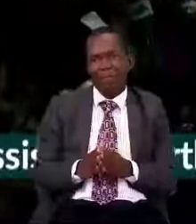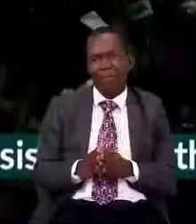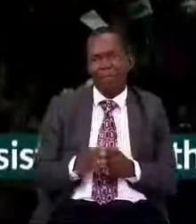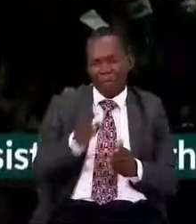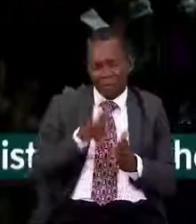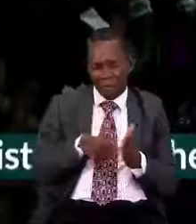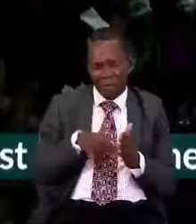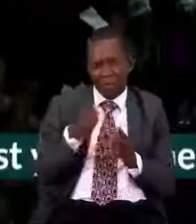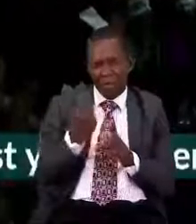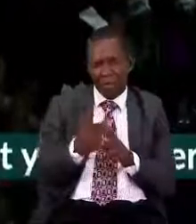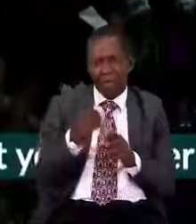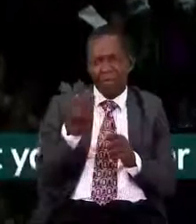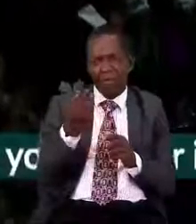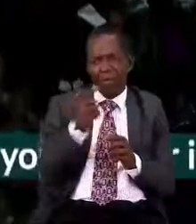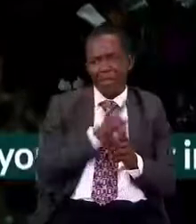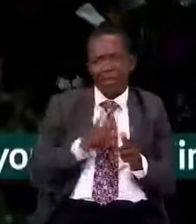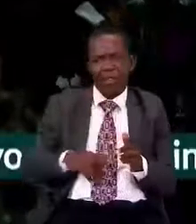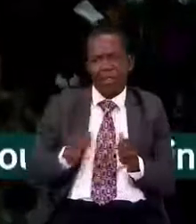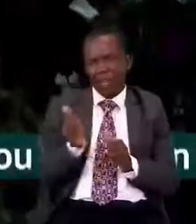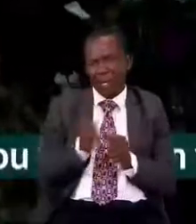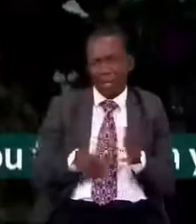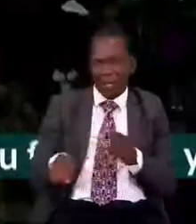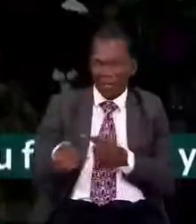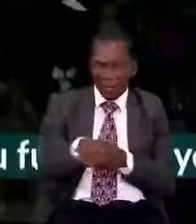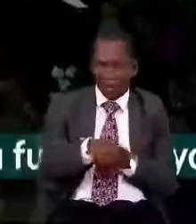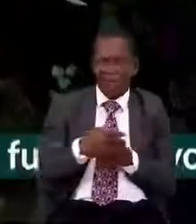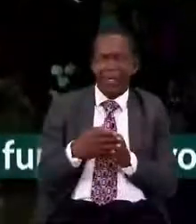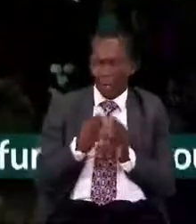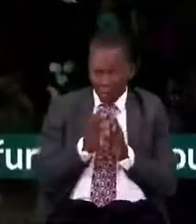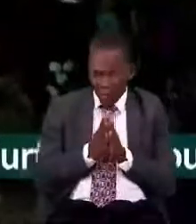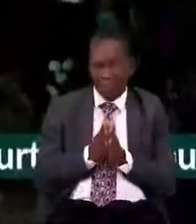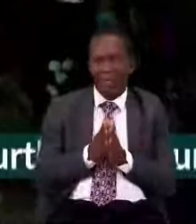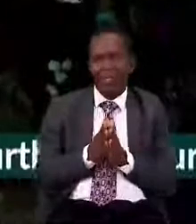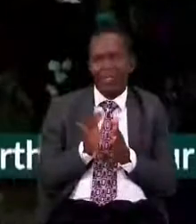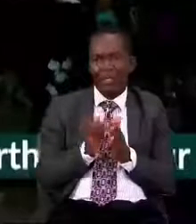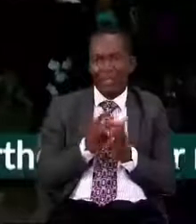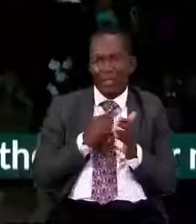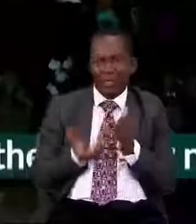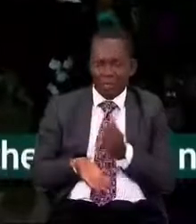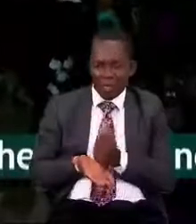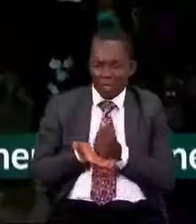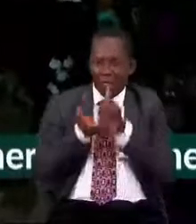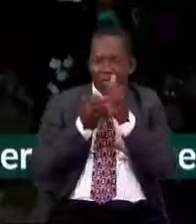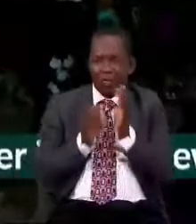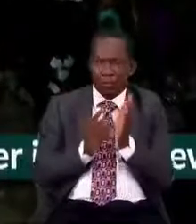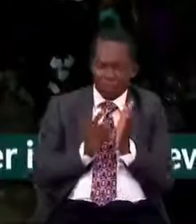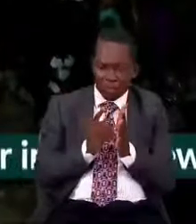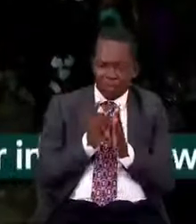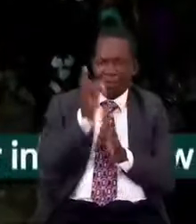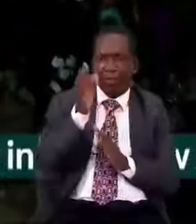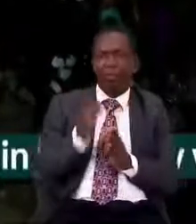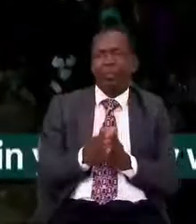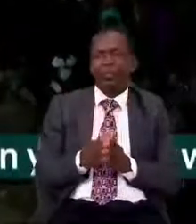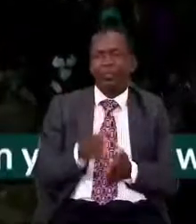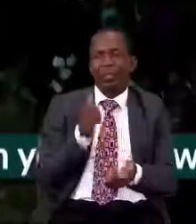vous toucher. Mais vous allez recevoir votre miracle. Je veux un plus grand amen. Seulement un mot, une